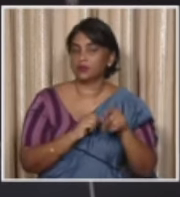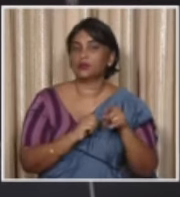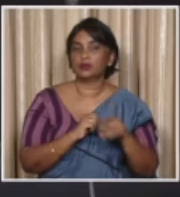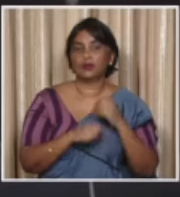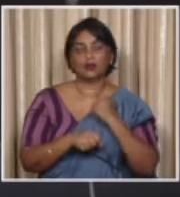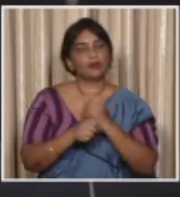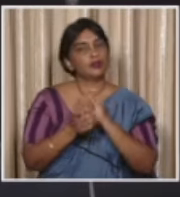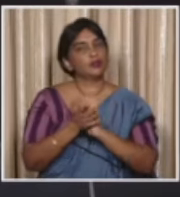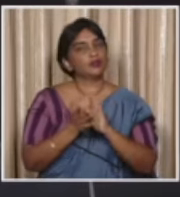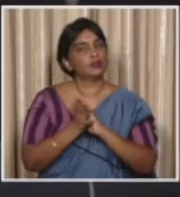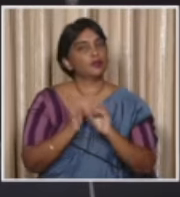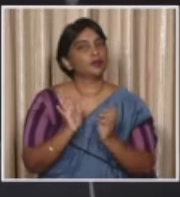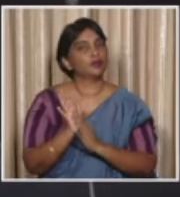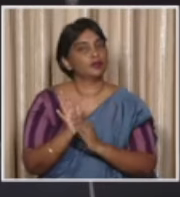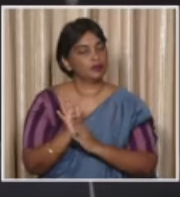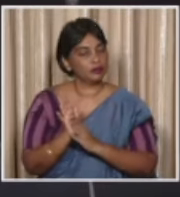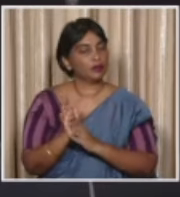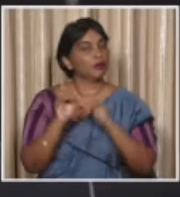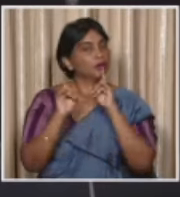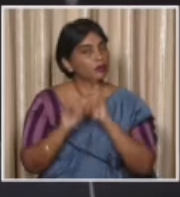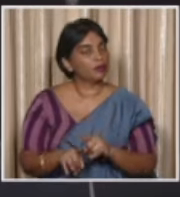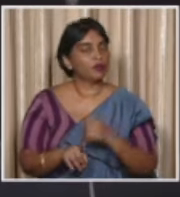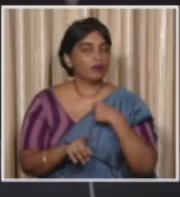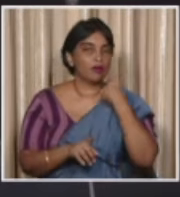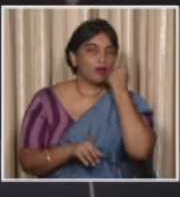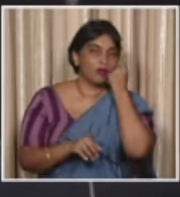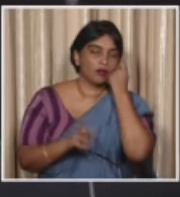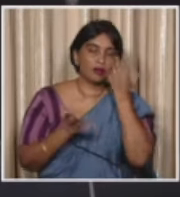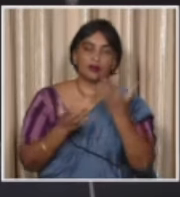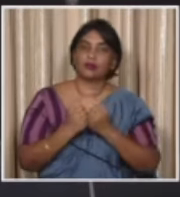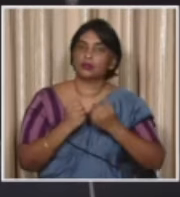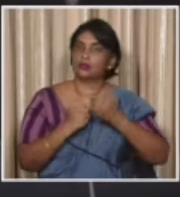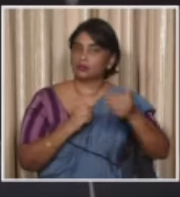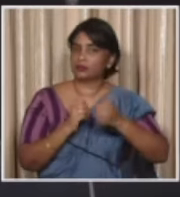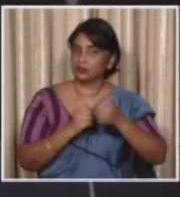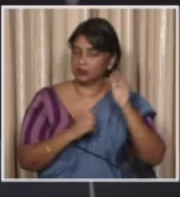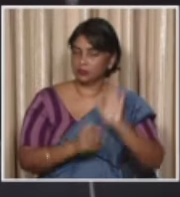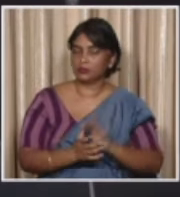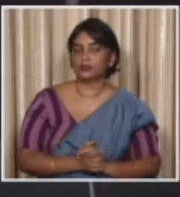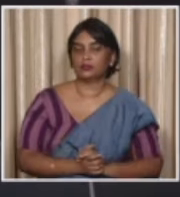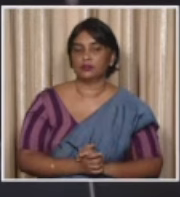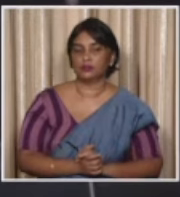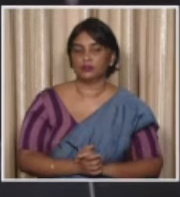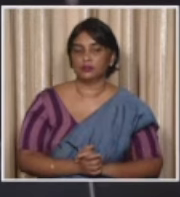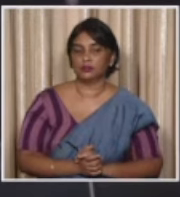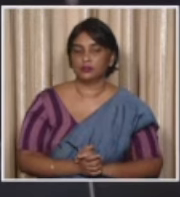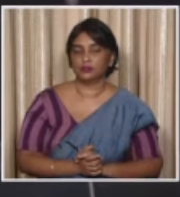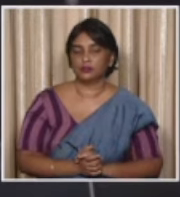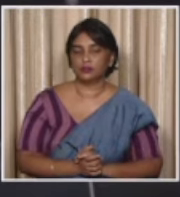රාජ්‍ය සේවා කොමිෂන් සභාවට. ඒ වගේ අදහස් සැලකිල්ලට අරගෙන ඉදිරි කටයුතු කරන්න.